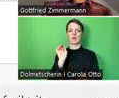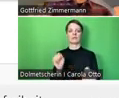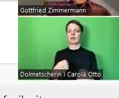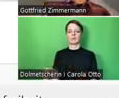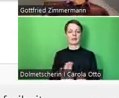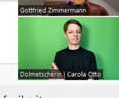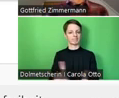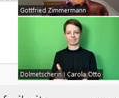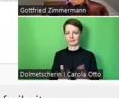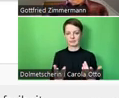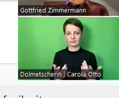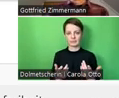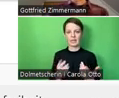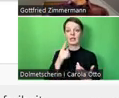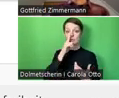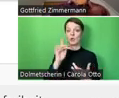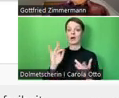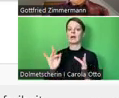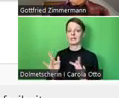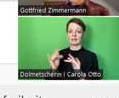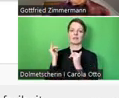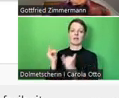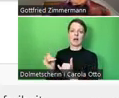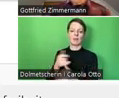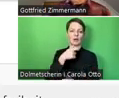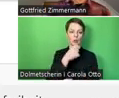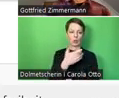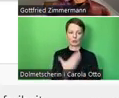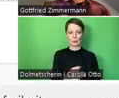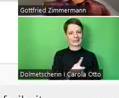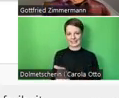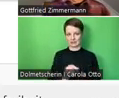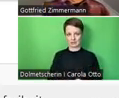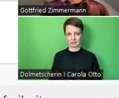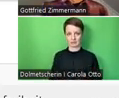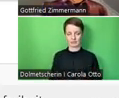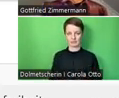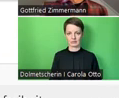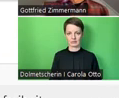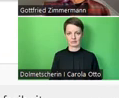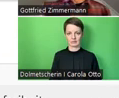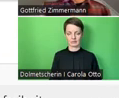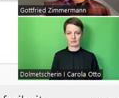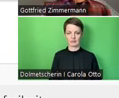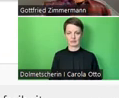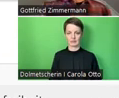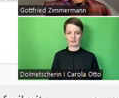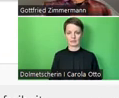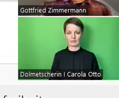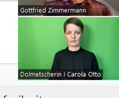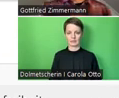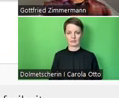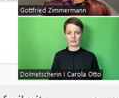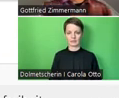Das sind Dinge, die tauchen nur im Web auf. In Word taucht es nicht auf, sofern ich nicht Meeting Scripting Chatfenster, verwende.